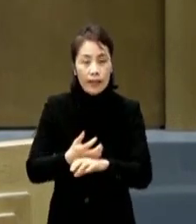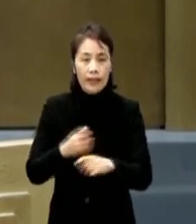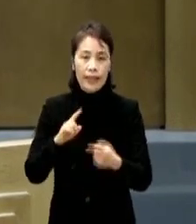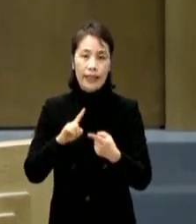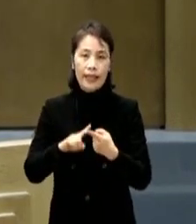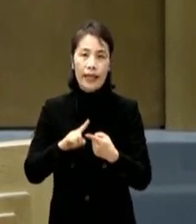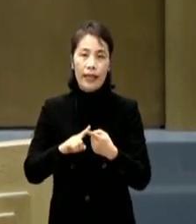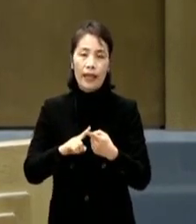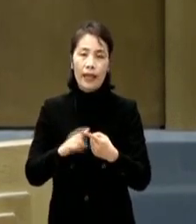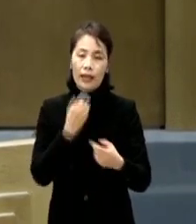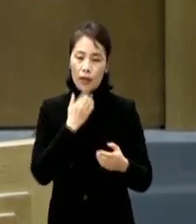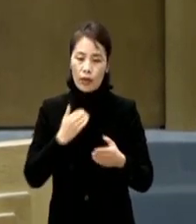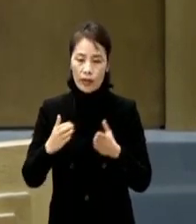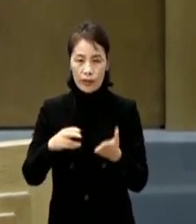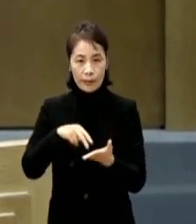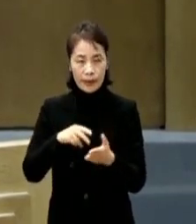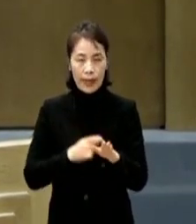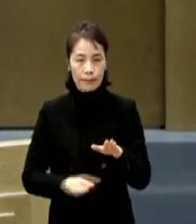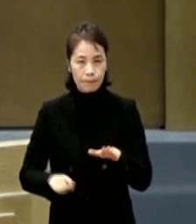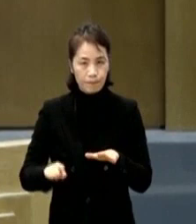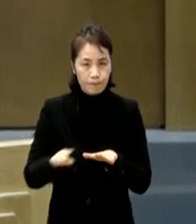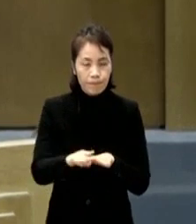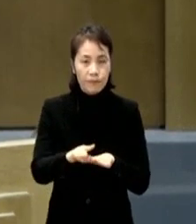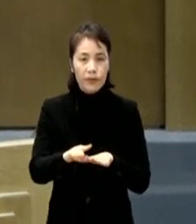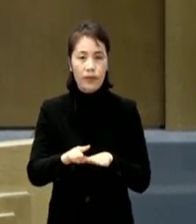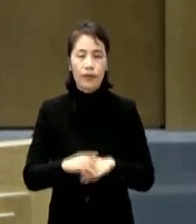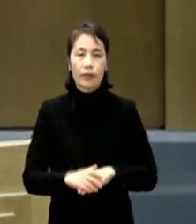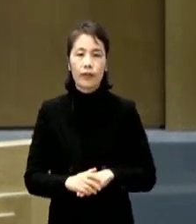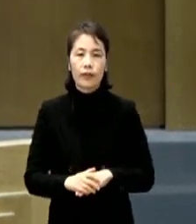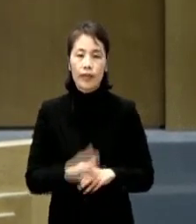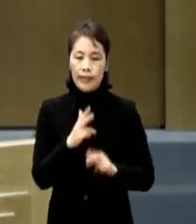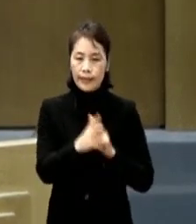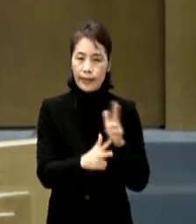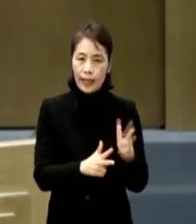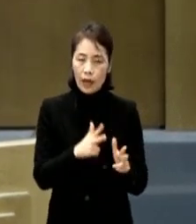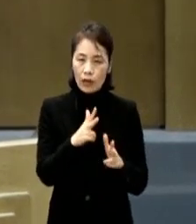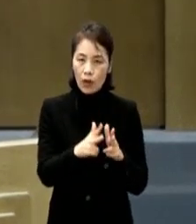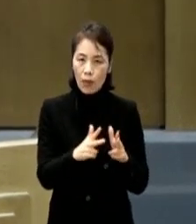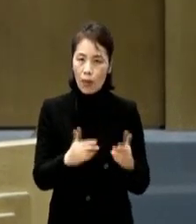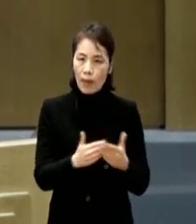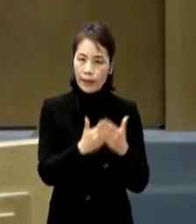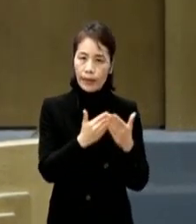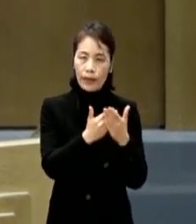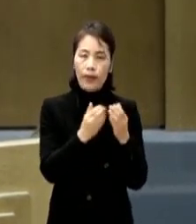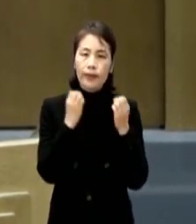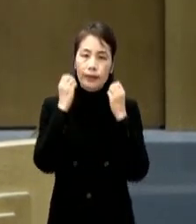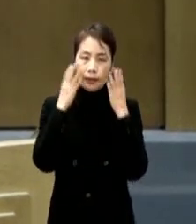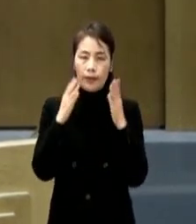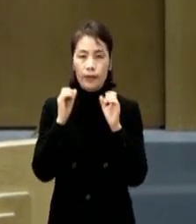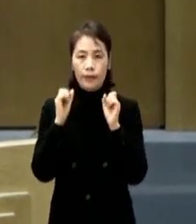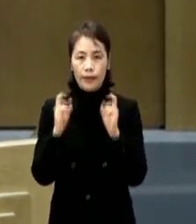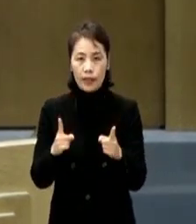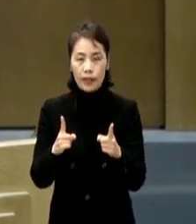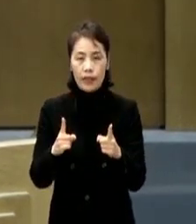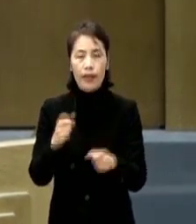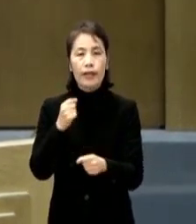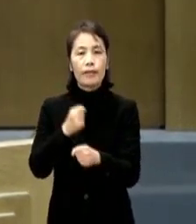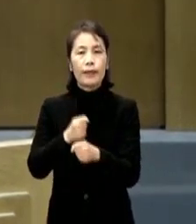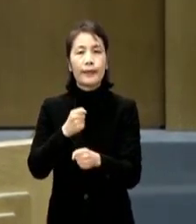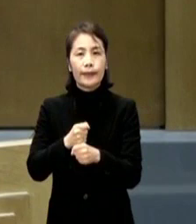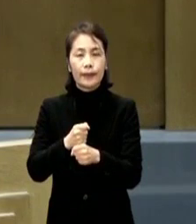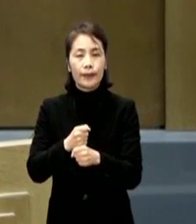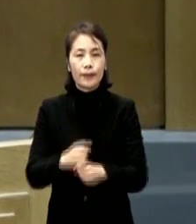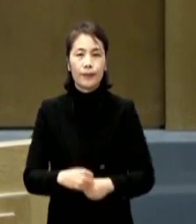경기도가 앞장서겠습니다. AI 산업 육성으로 새로운 기회를 창출해